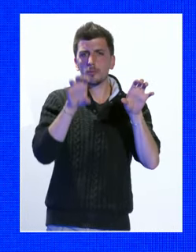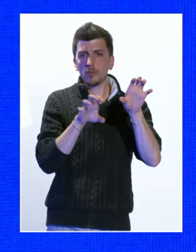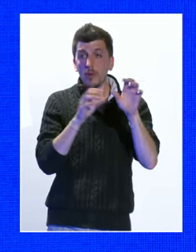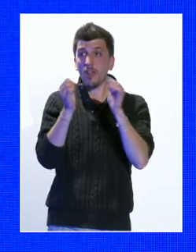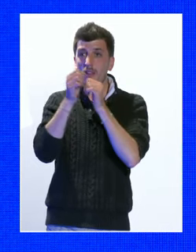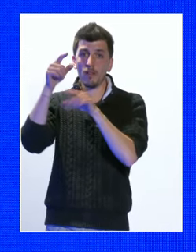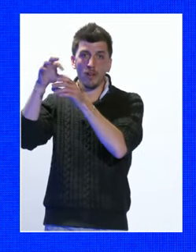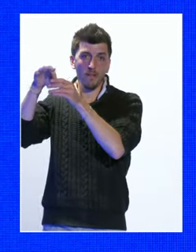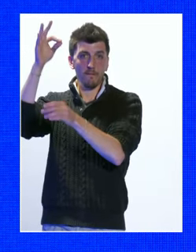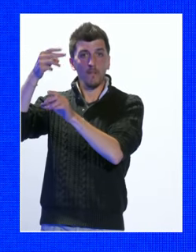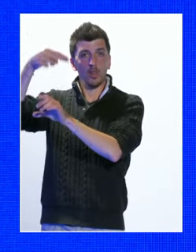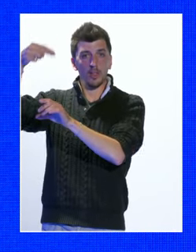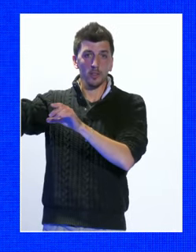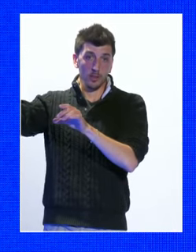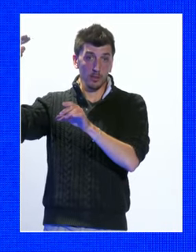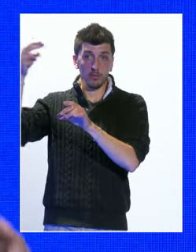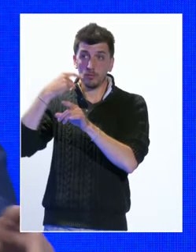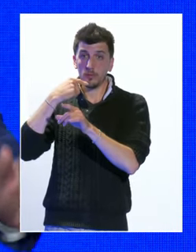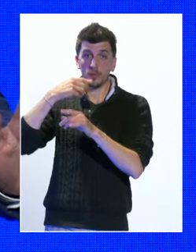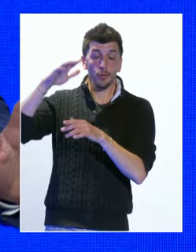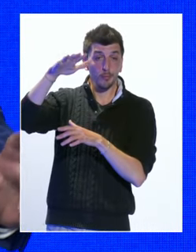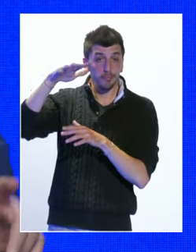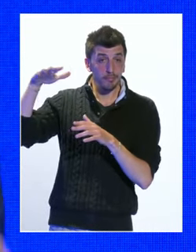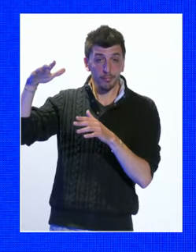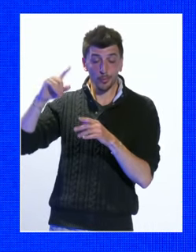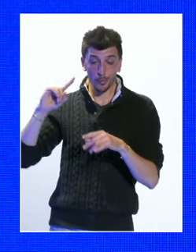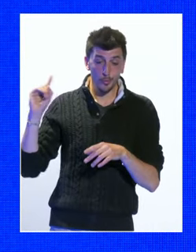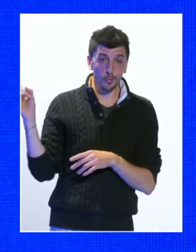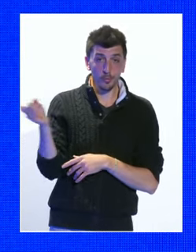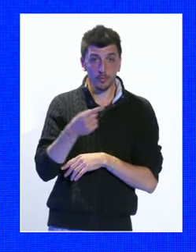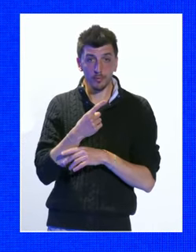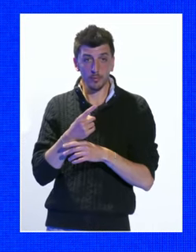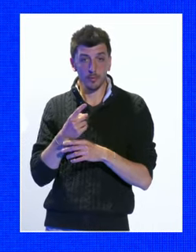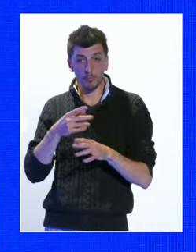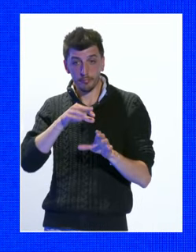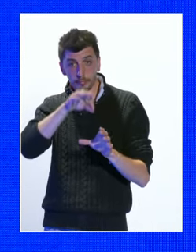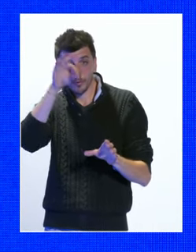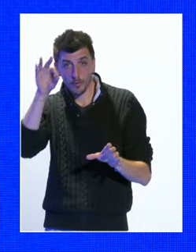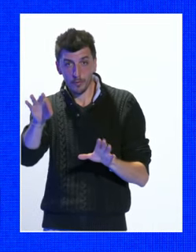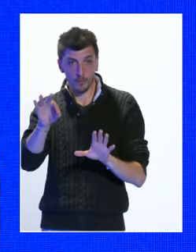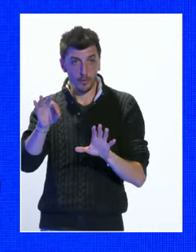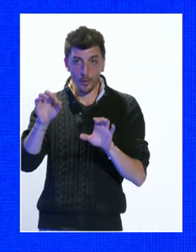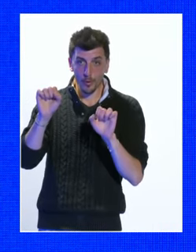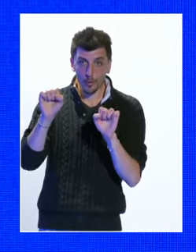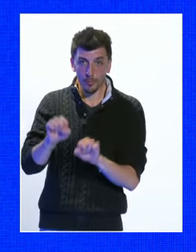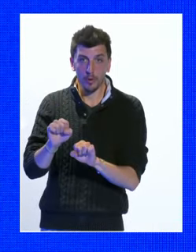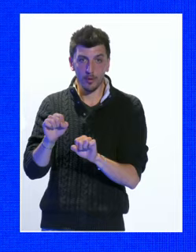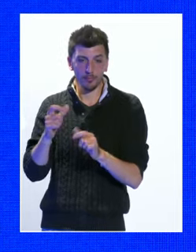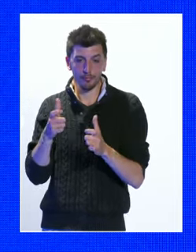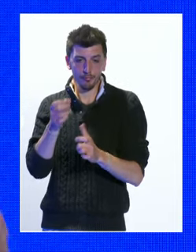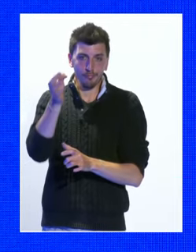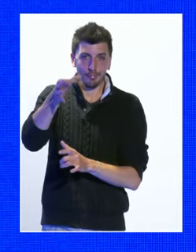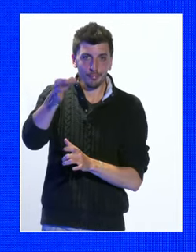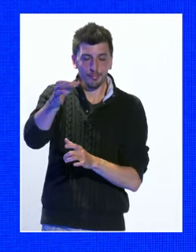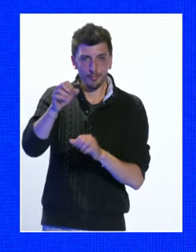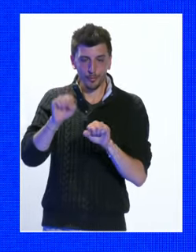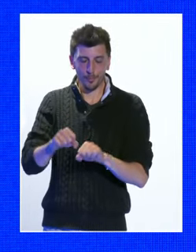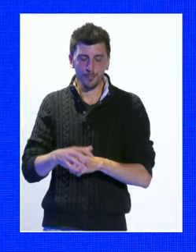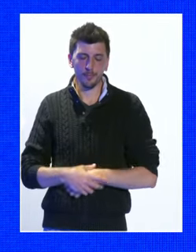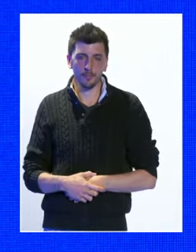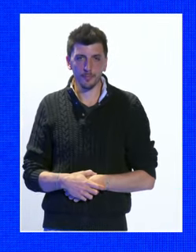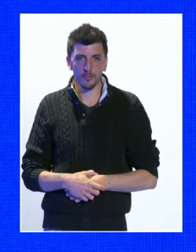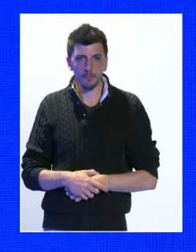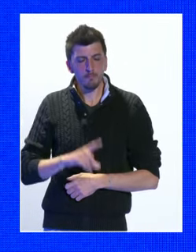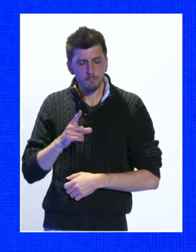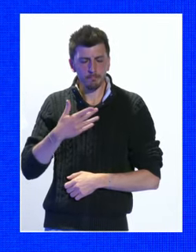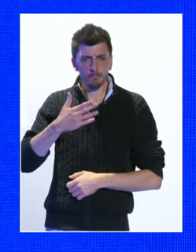qui fait que tout le monde a sa part et tout le monde peut jouer sa chance. Mais je sais que lorsqu'un pays